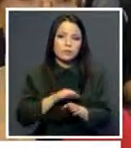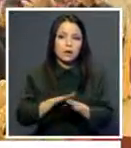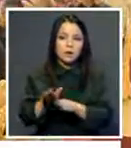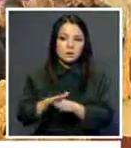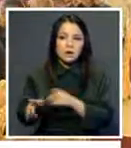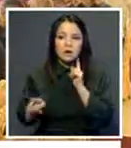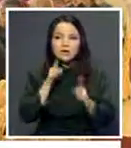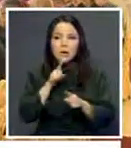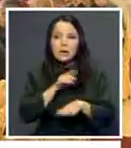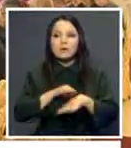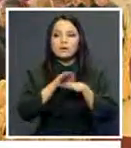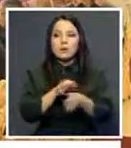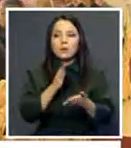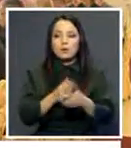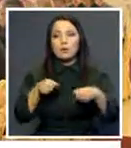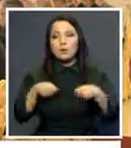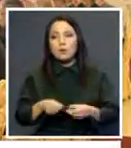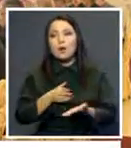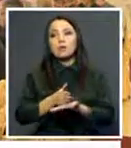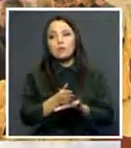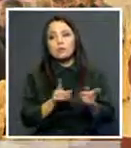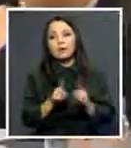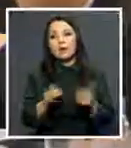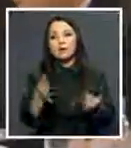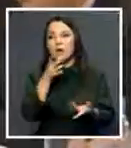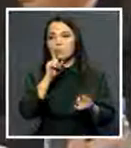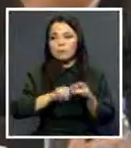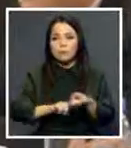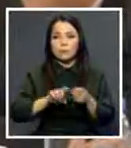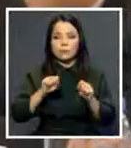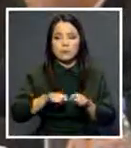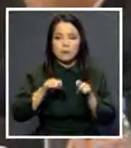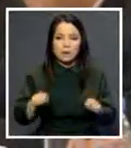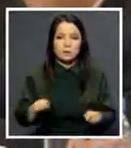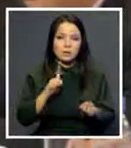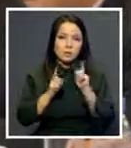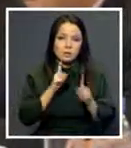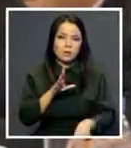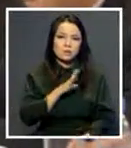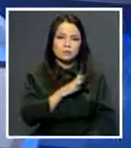әңгіме өрбіді. Сондай-ақ, құқықтық саясаттың қазіргі заманға бейімділігі талқыланды.